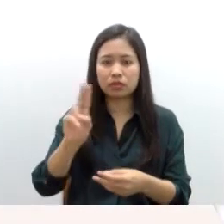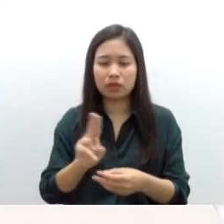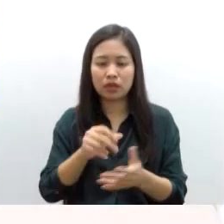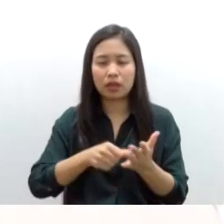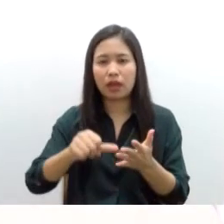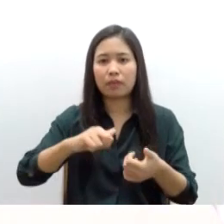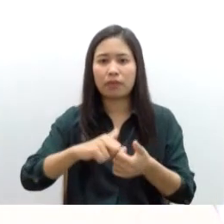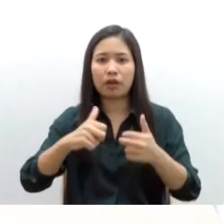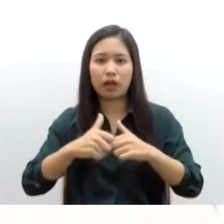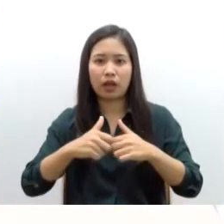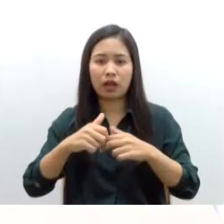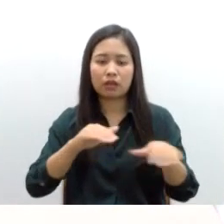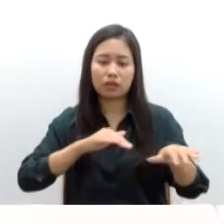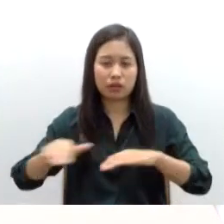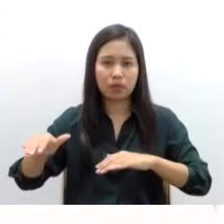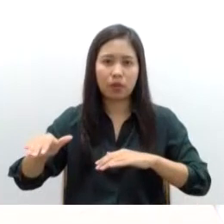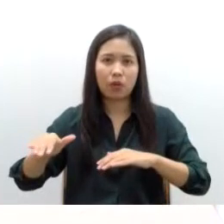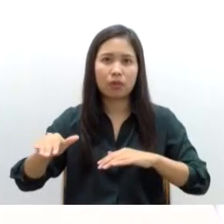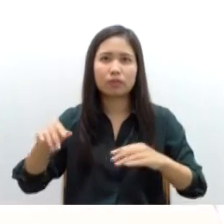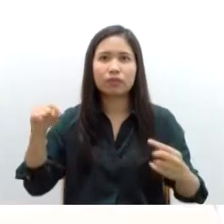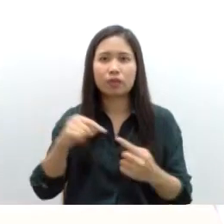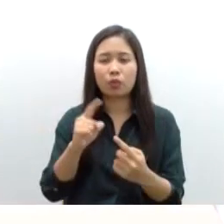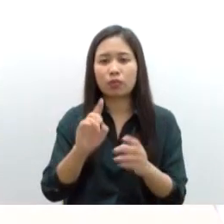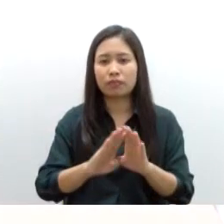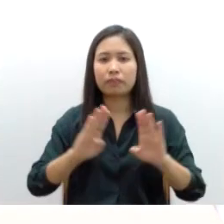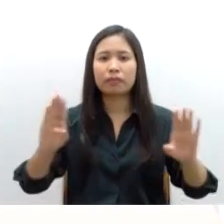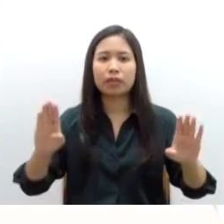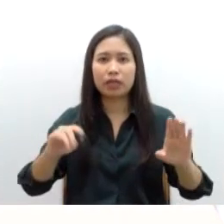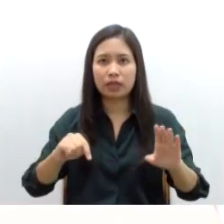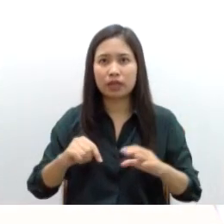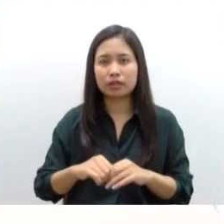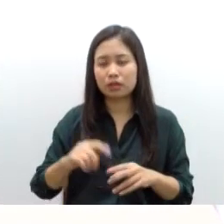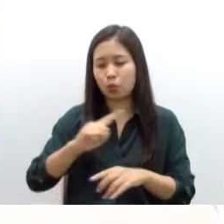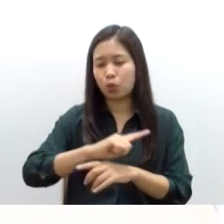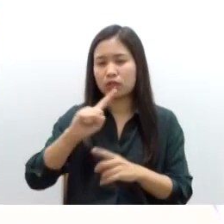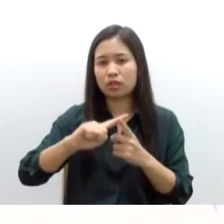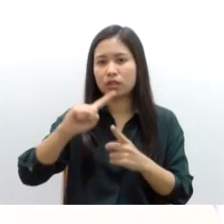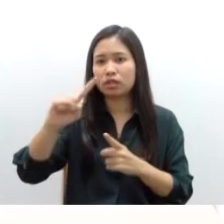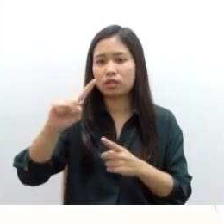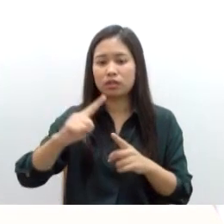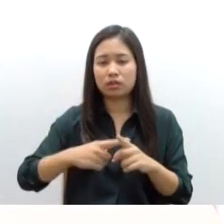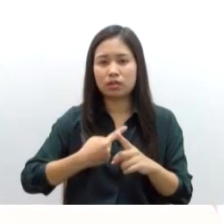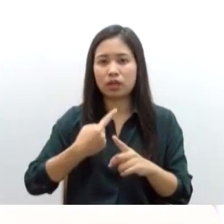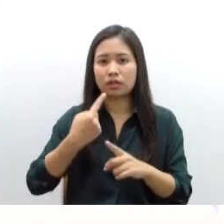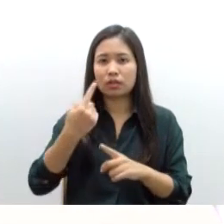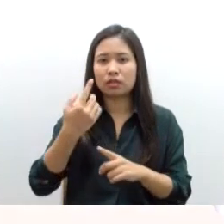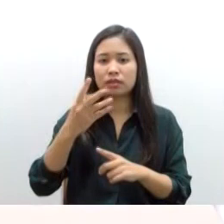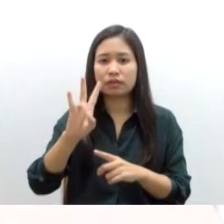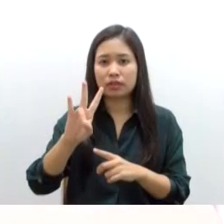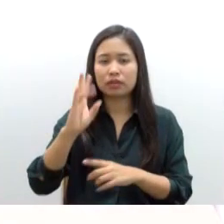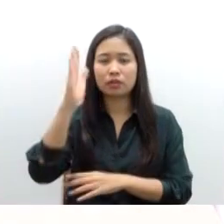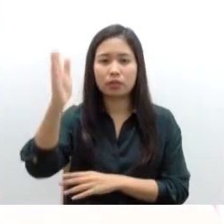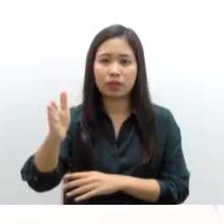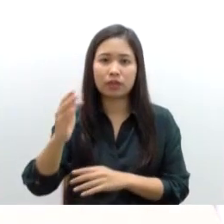หาให้เกิดความพร้อมนะครับในการเปิดเรียนวันที่1กรกฎาคม2563ต่อไปนะครับเพราะ